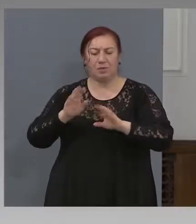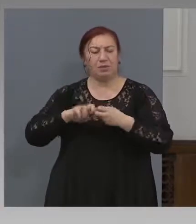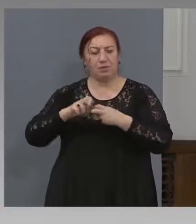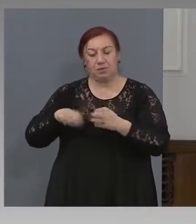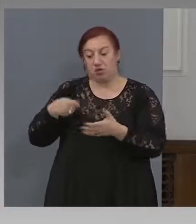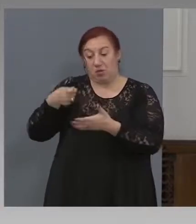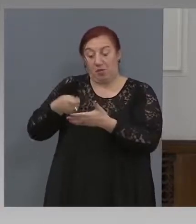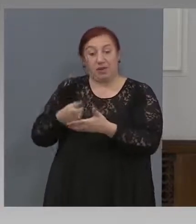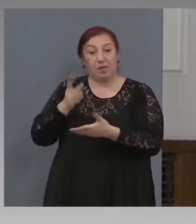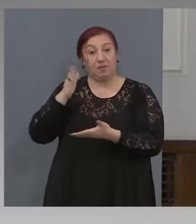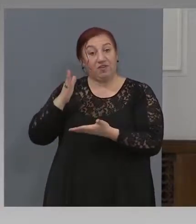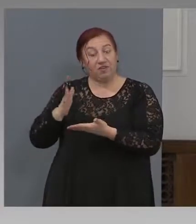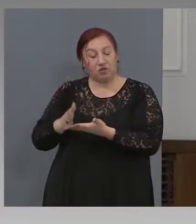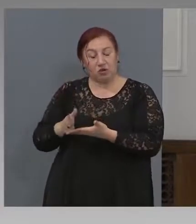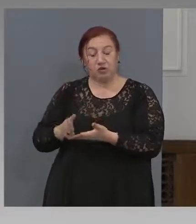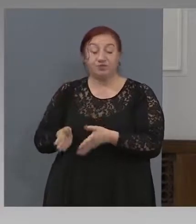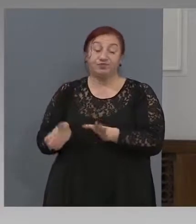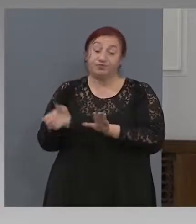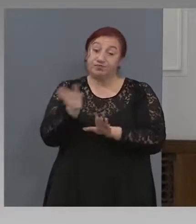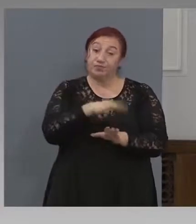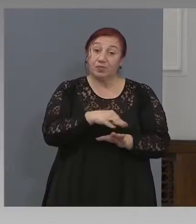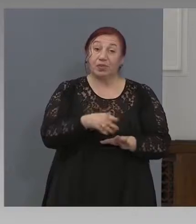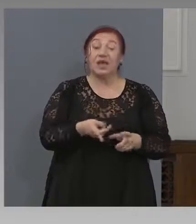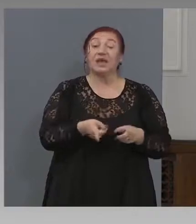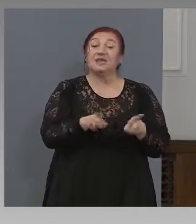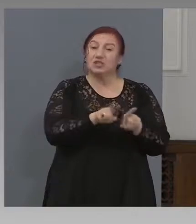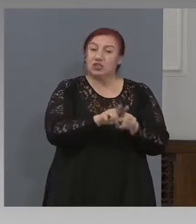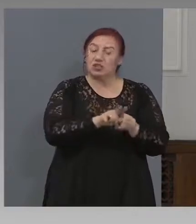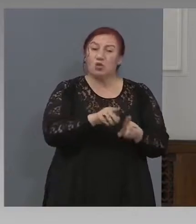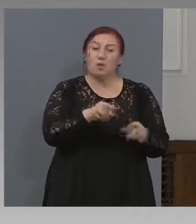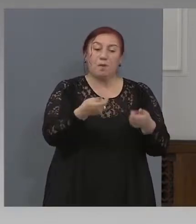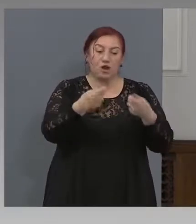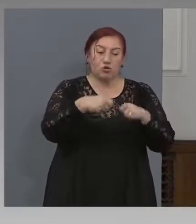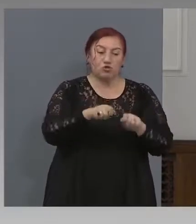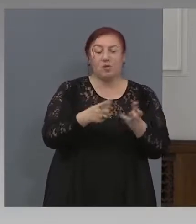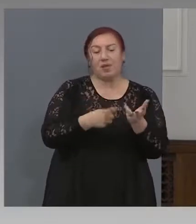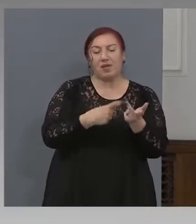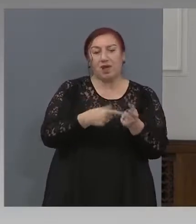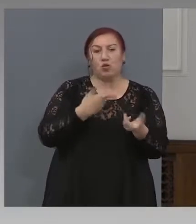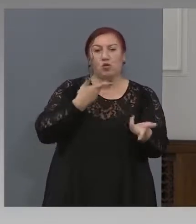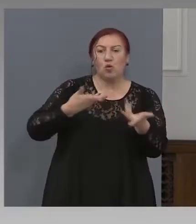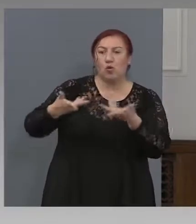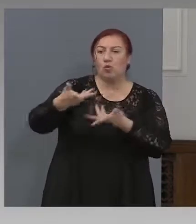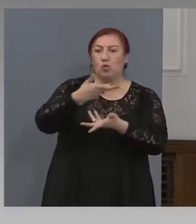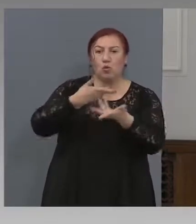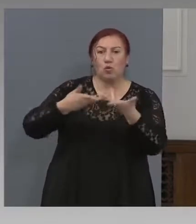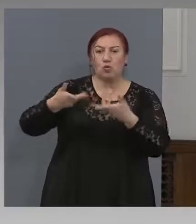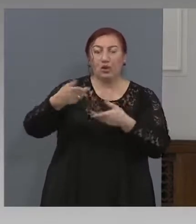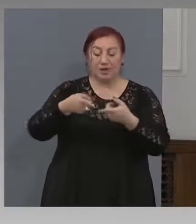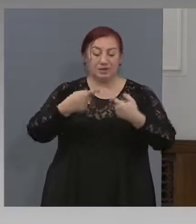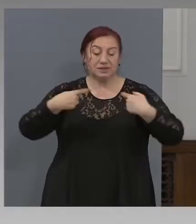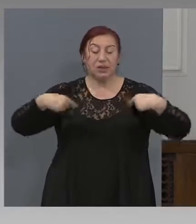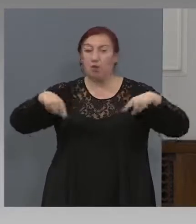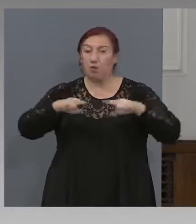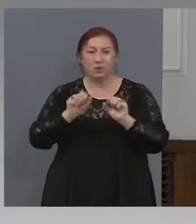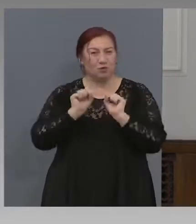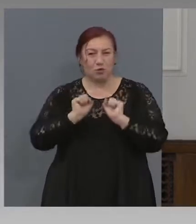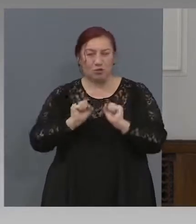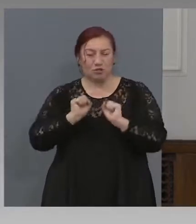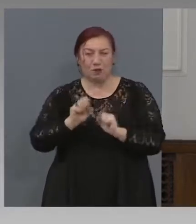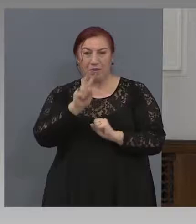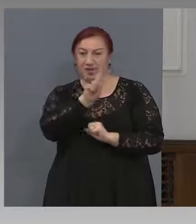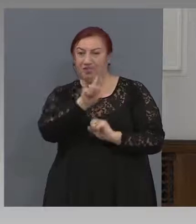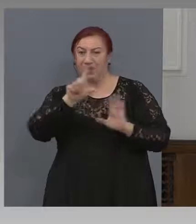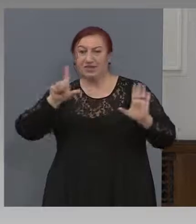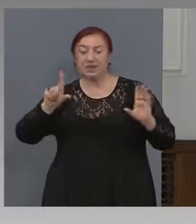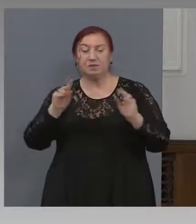така, приключваме успешно и няколко комуникации с комисията. Очакваме на 27 април